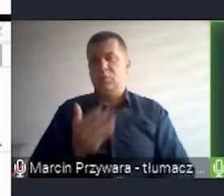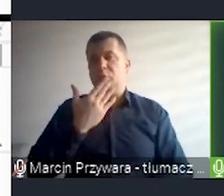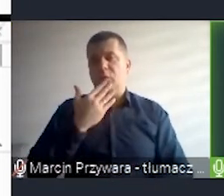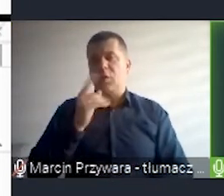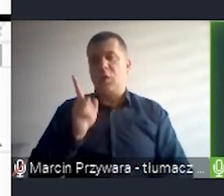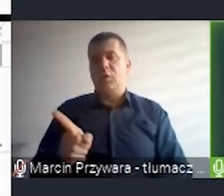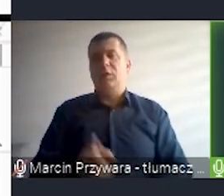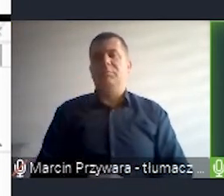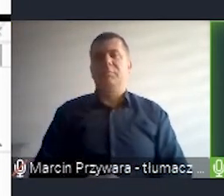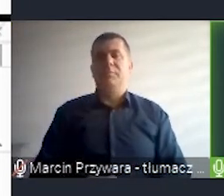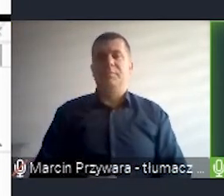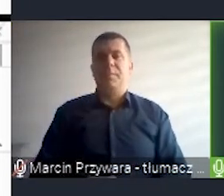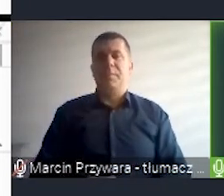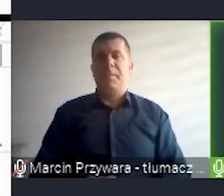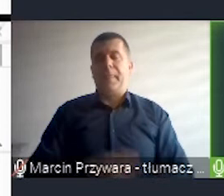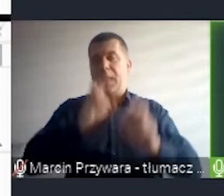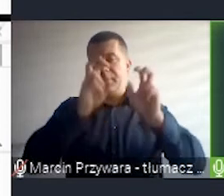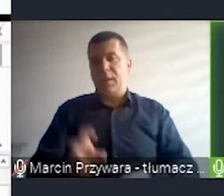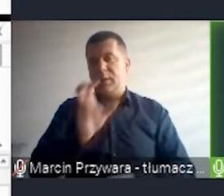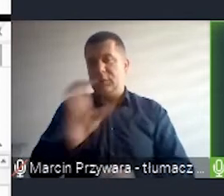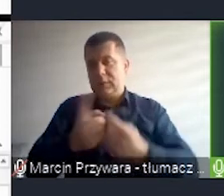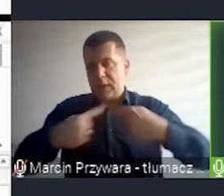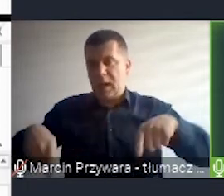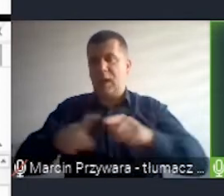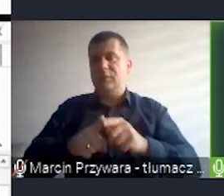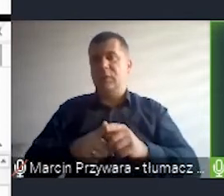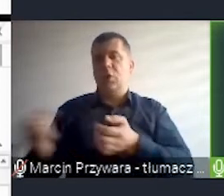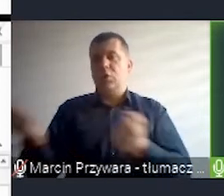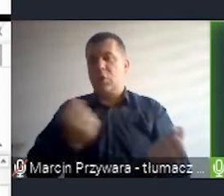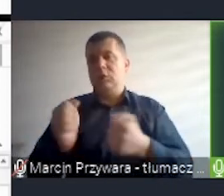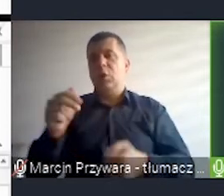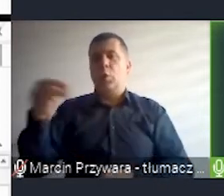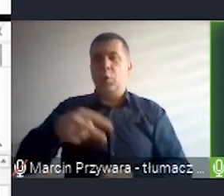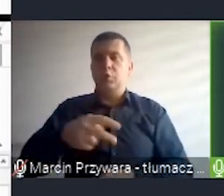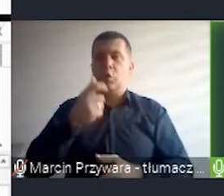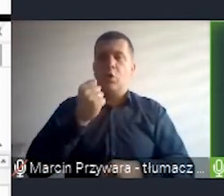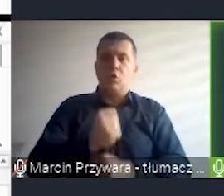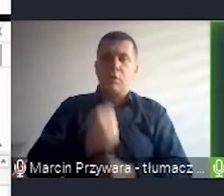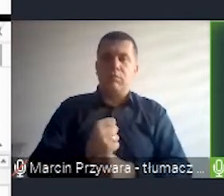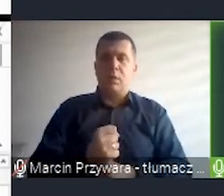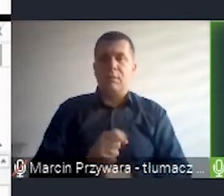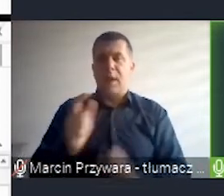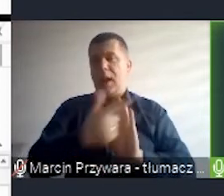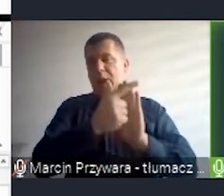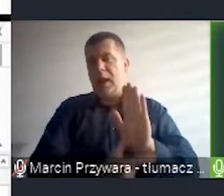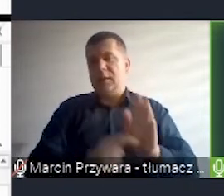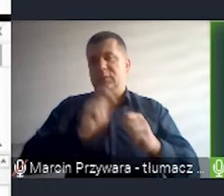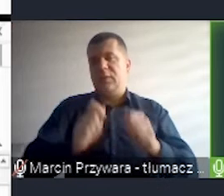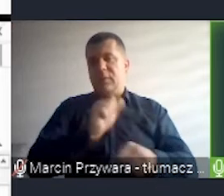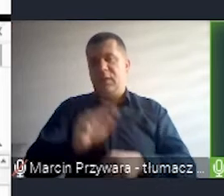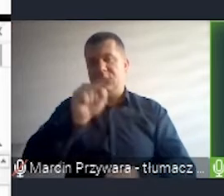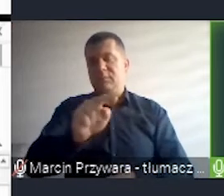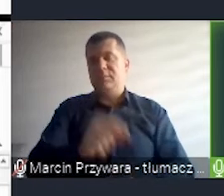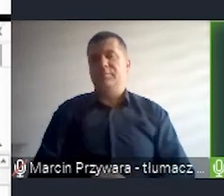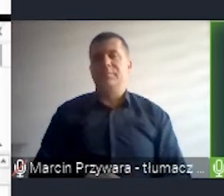tym, że bada się, czy zrealizowano dostawy, usługi, roboty. Macie tutaj na liście sprawdzający przejaw